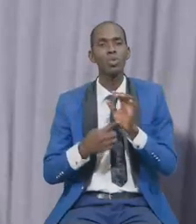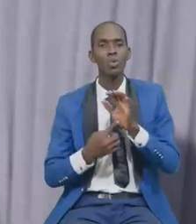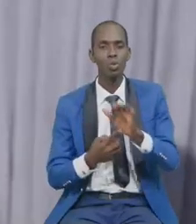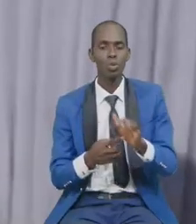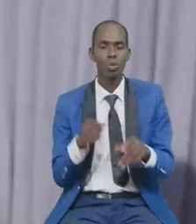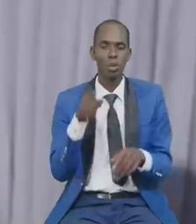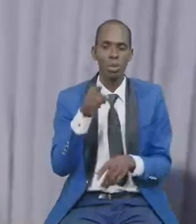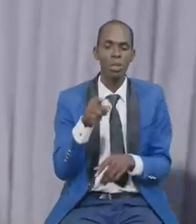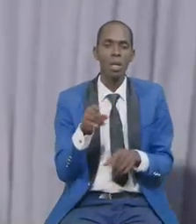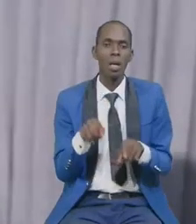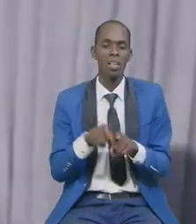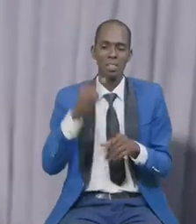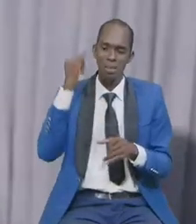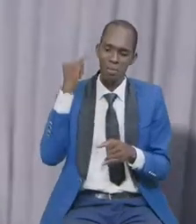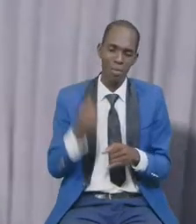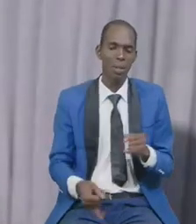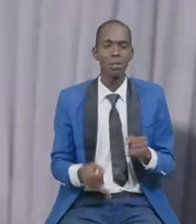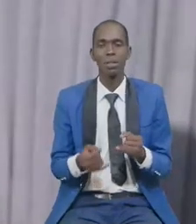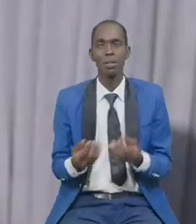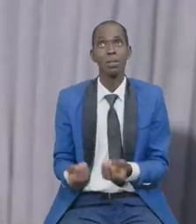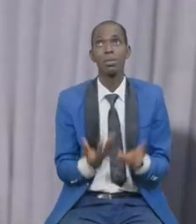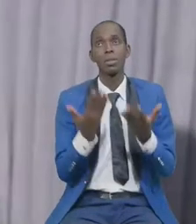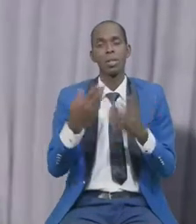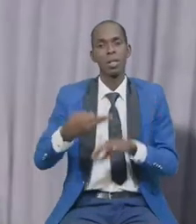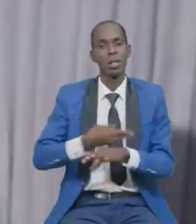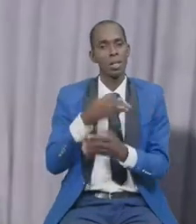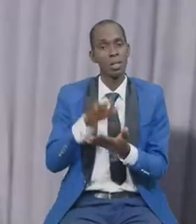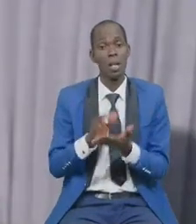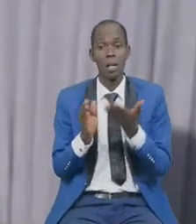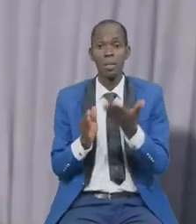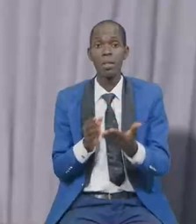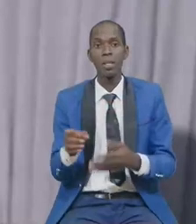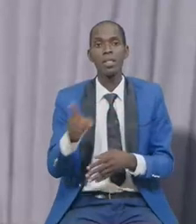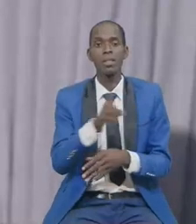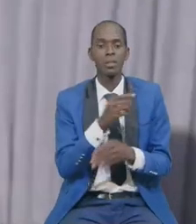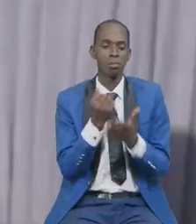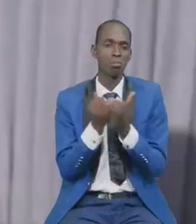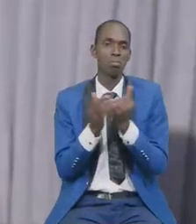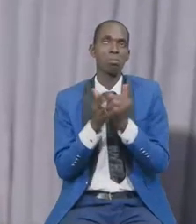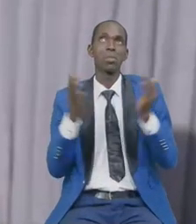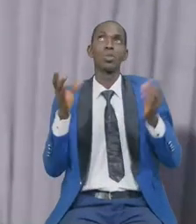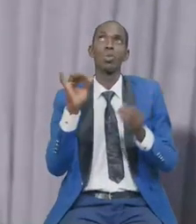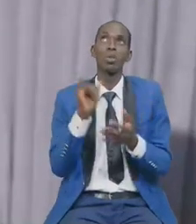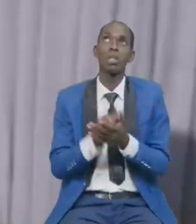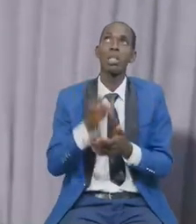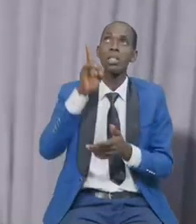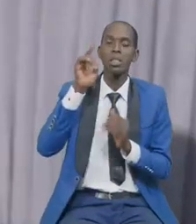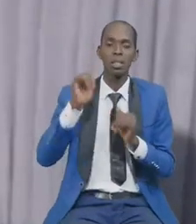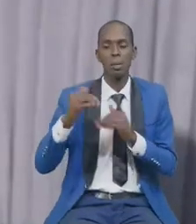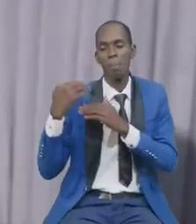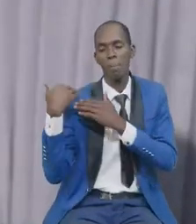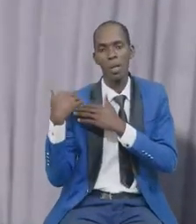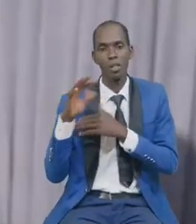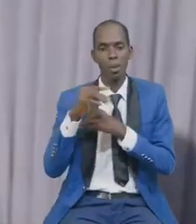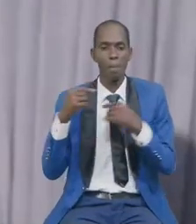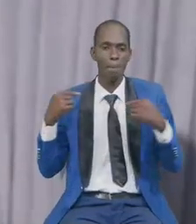pascal final. Là, ils le crucifièrent pour qu'il puisse porter tes douleurs, pour qu'il puisse porter ton châtiment, pour